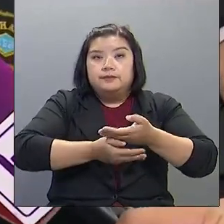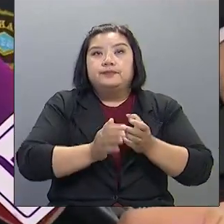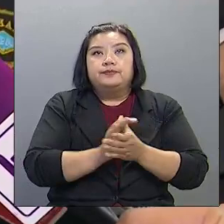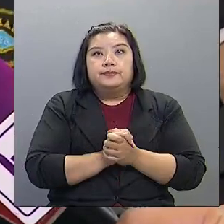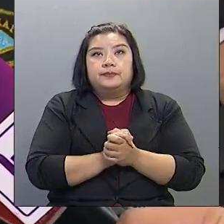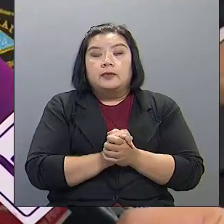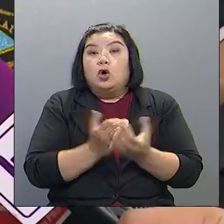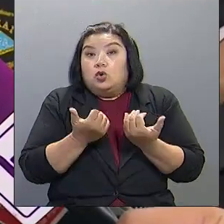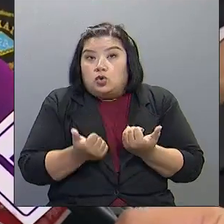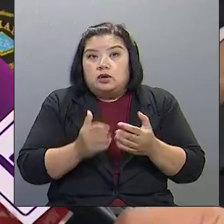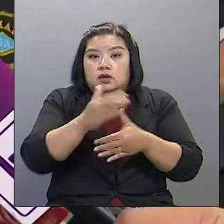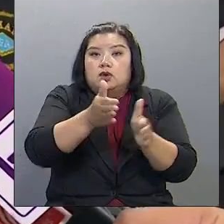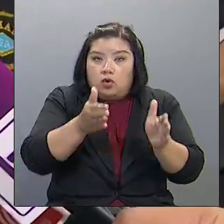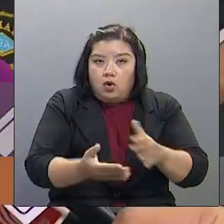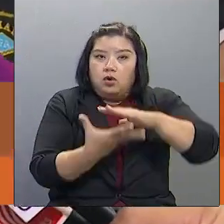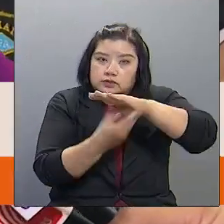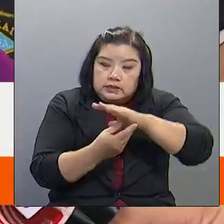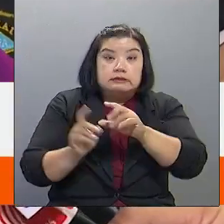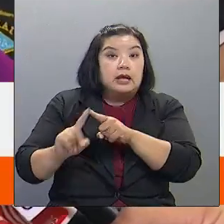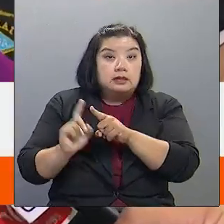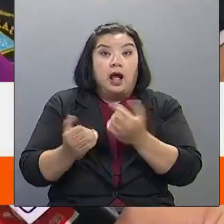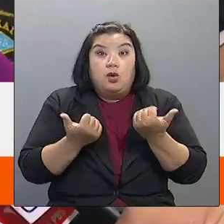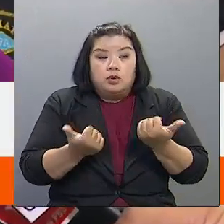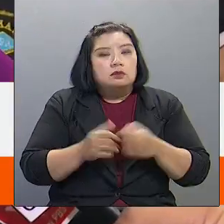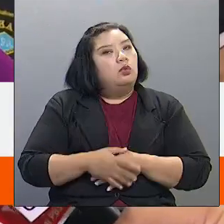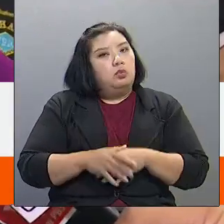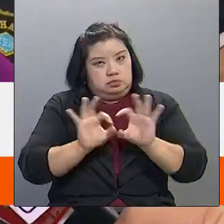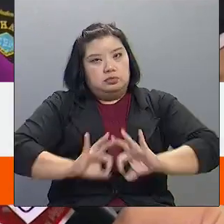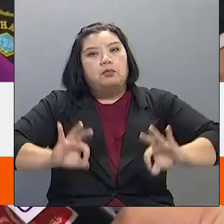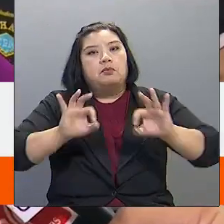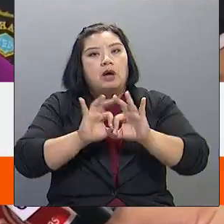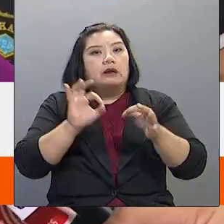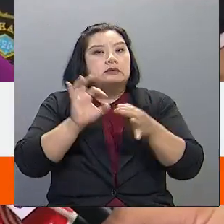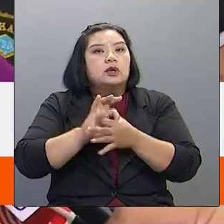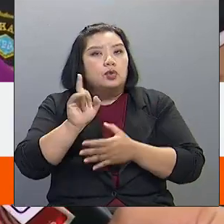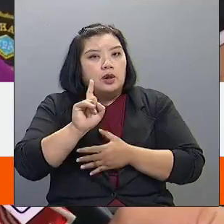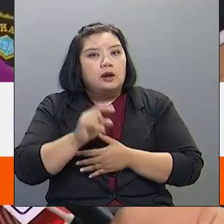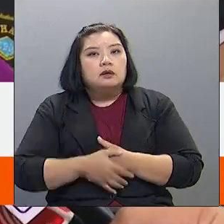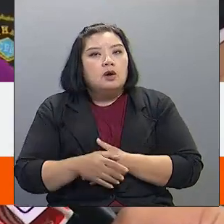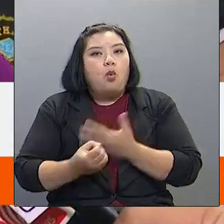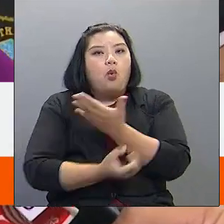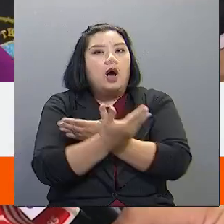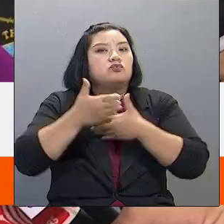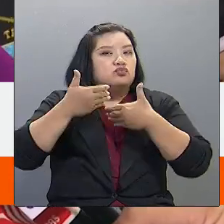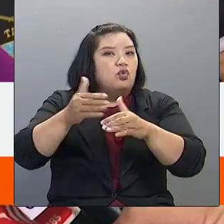การพิมพ์ทุกประเภทที่เรากำลังคุยกันอยู่เนี่ยมันเป็นส่วนสำคัญในการที่ทำให้สินค้าการส่งออก